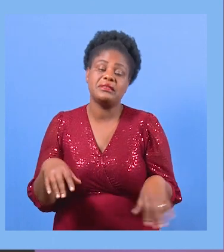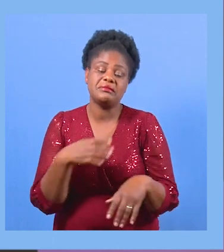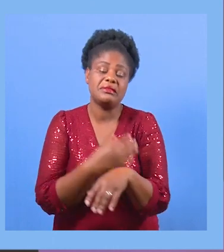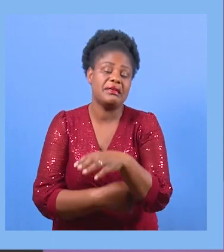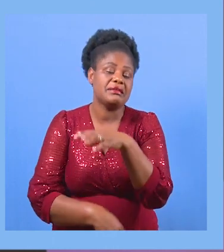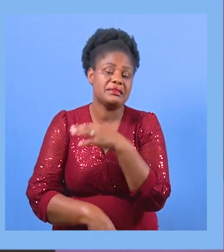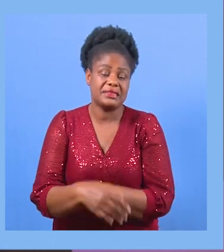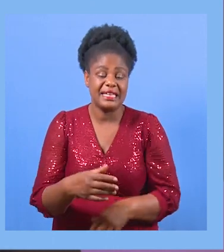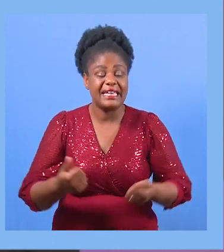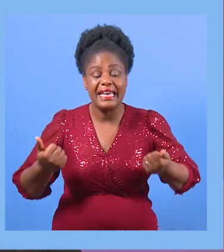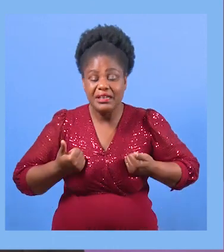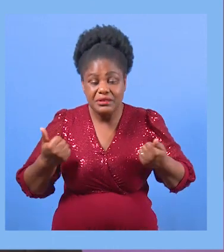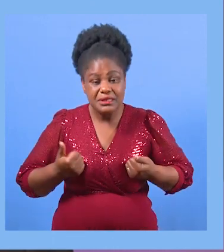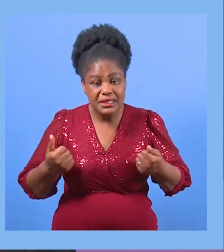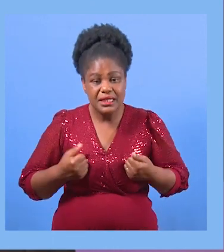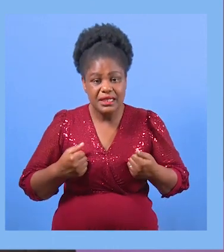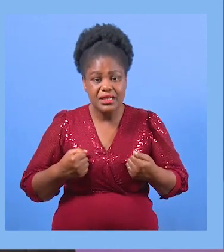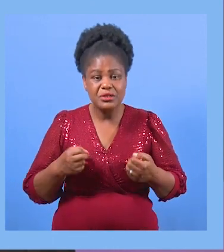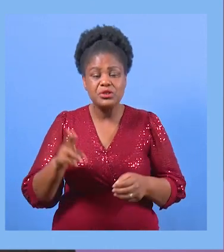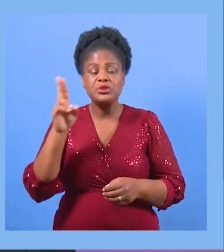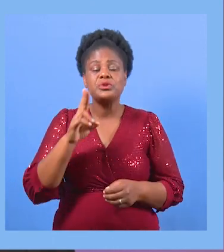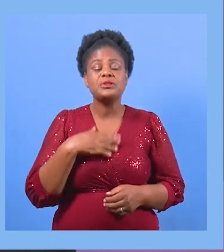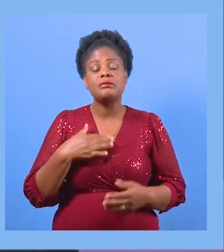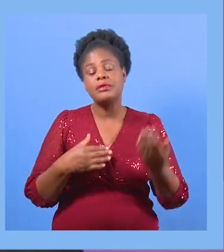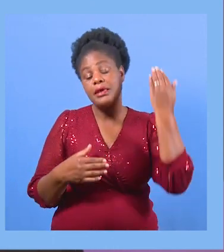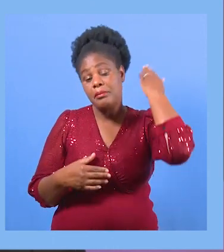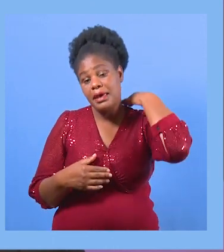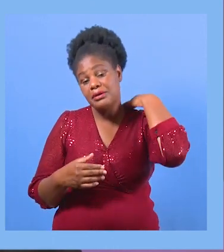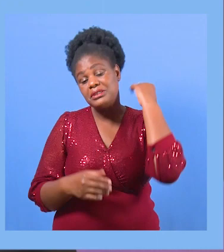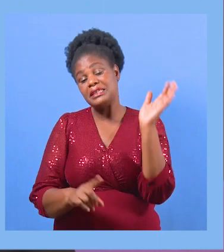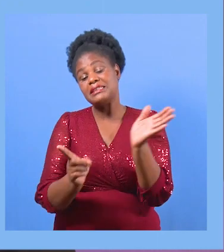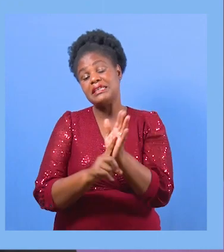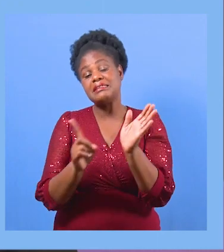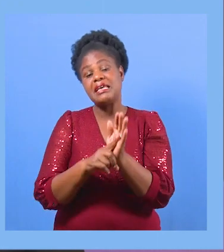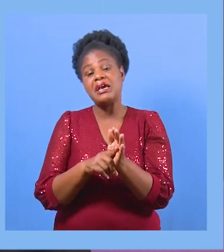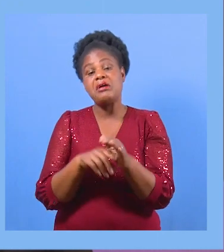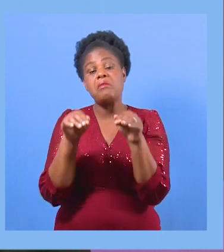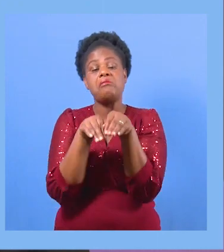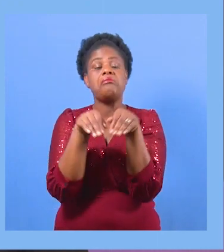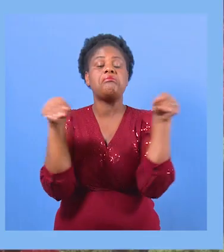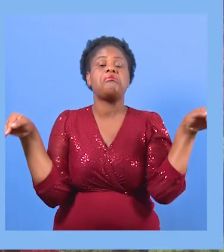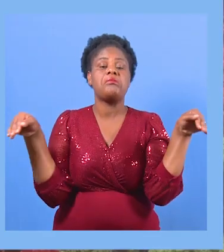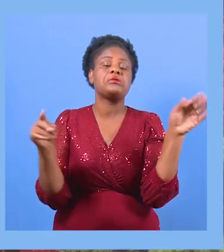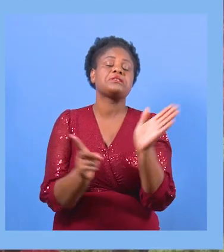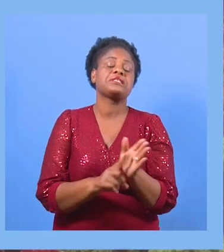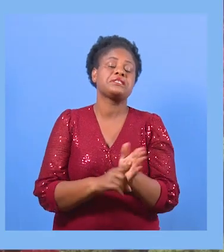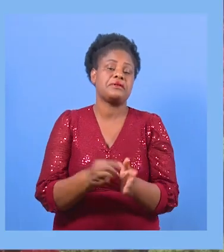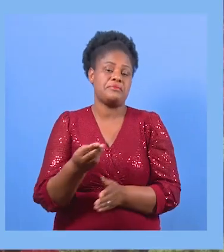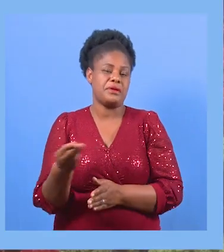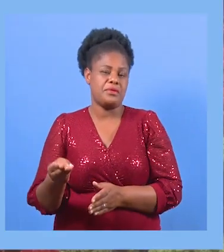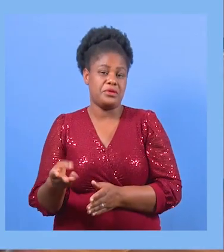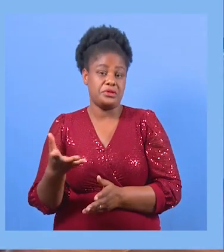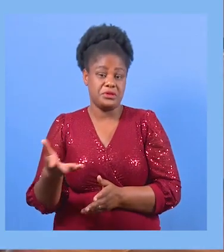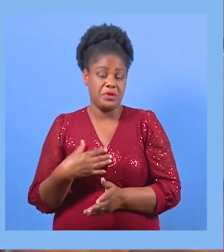vasikana, achatangira kuvasikana kuti unoshanda semusana, unoshanda nemusana kuvhura makumbo kunokusvitsa papi. Ndoka munoona